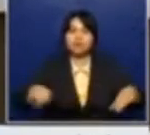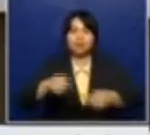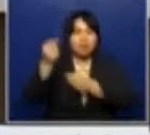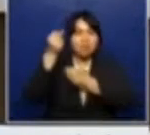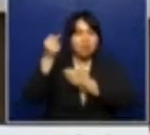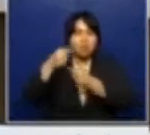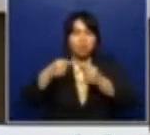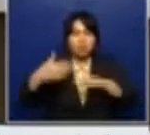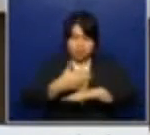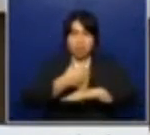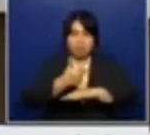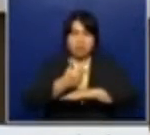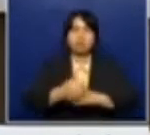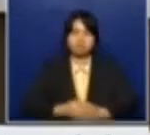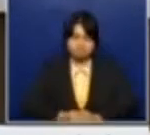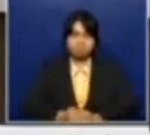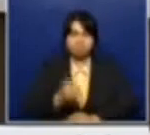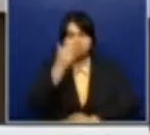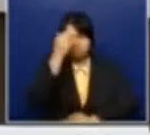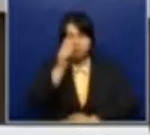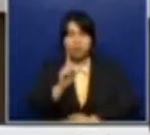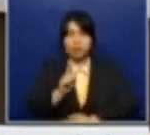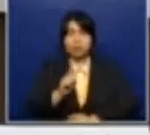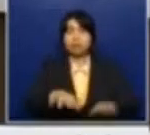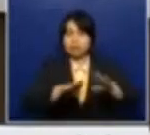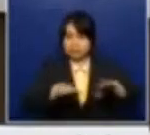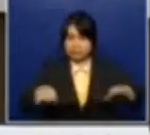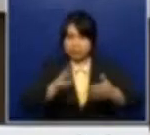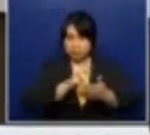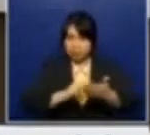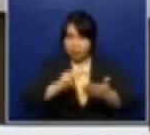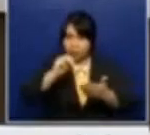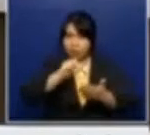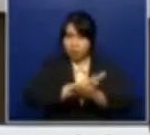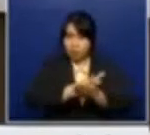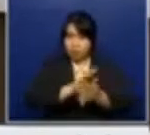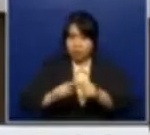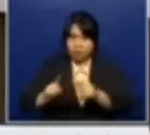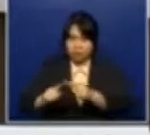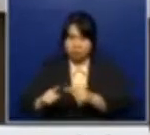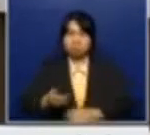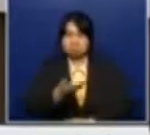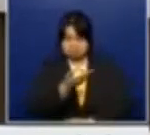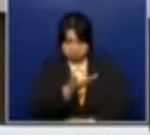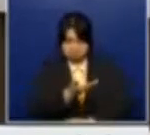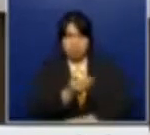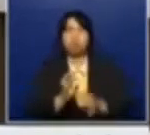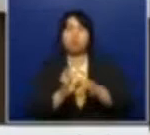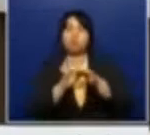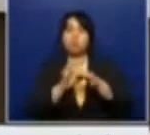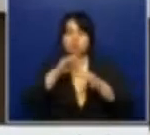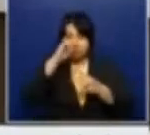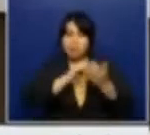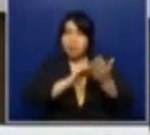ศึกษาซึ่งเป็นผู้ที่ถือว่าเป็นบุคคลที่ห่วงใยประเทศช